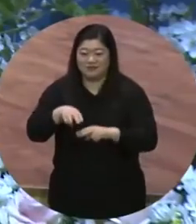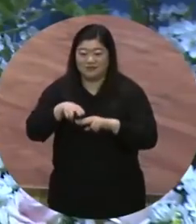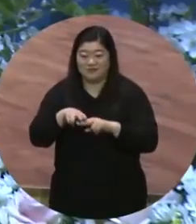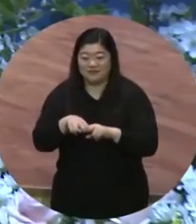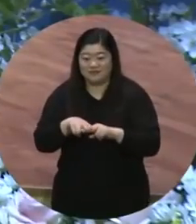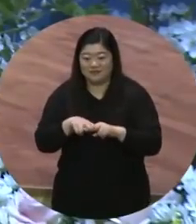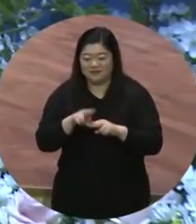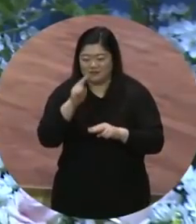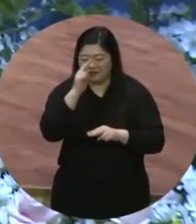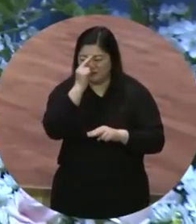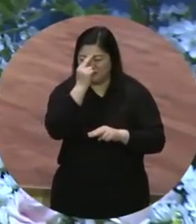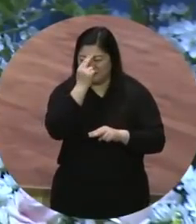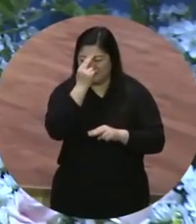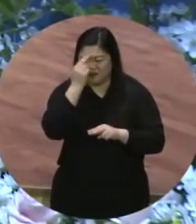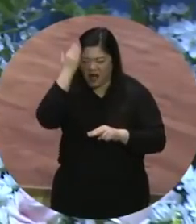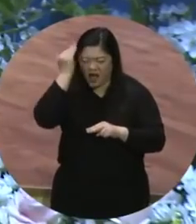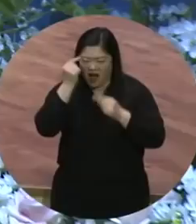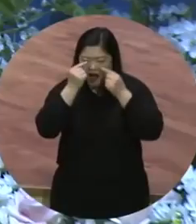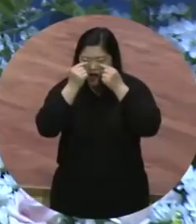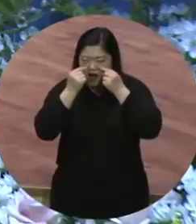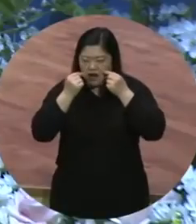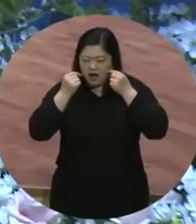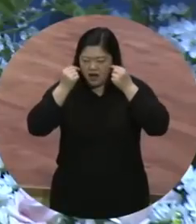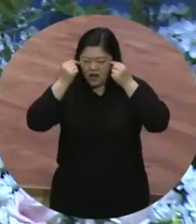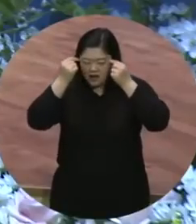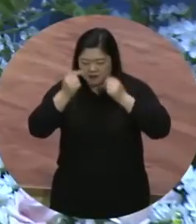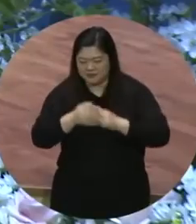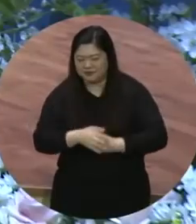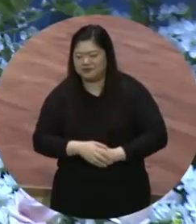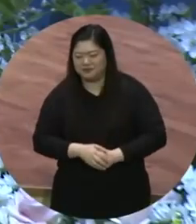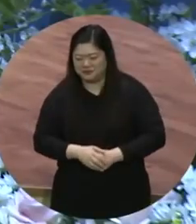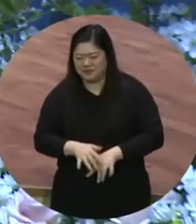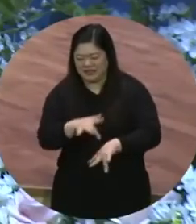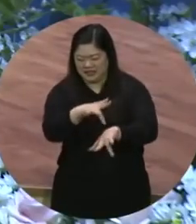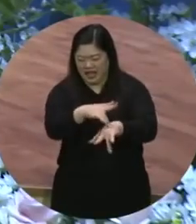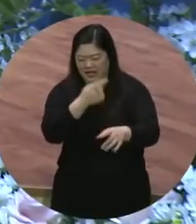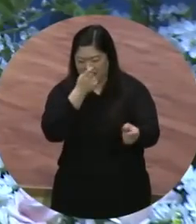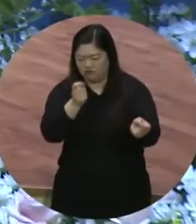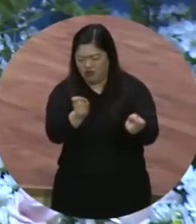많이 받아가 당한 거예요. 그 당한 거. 당했다는 증거예요.